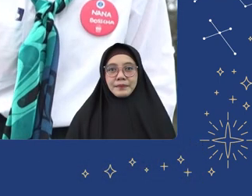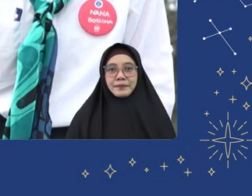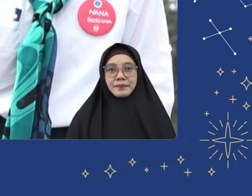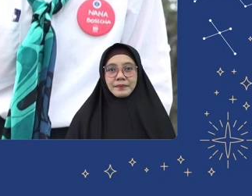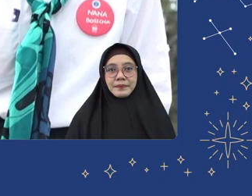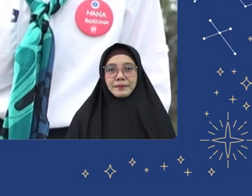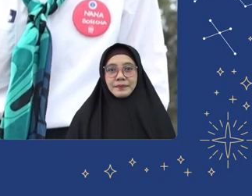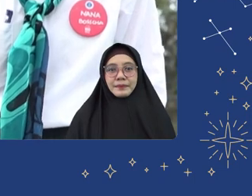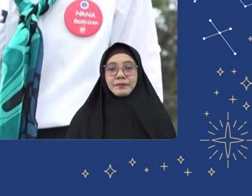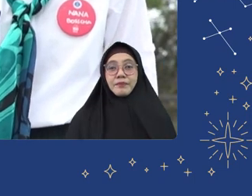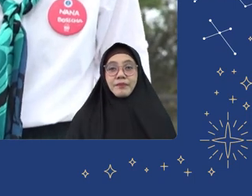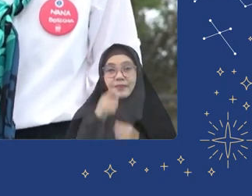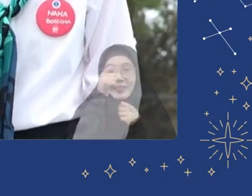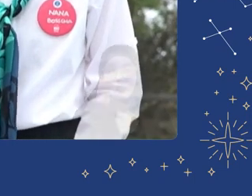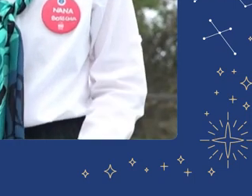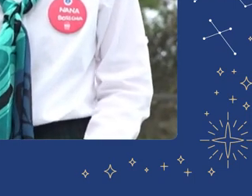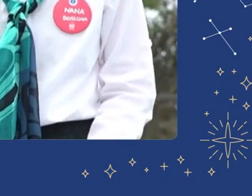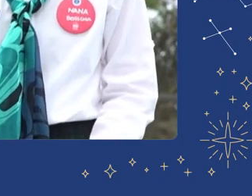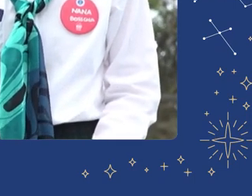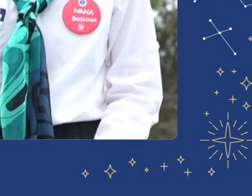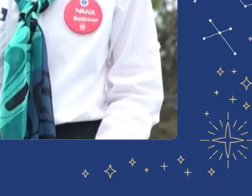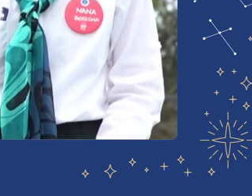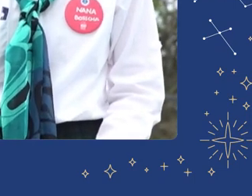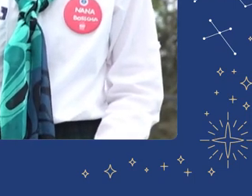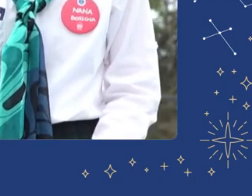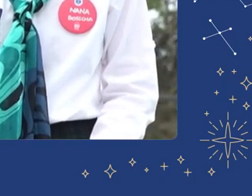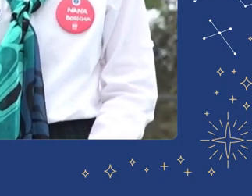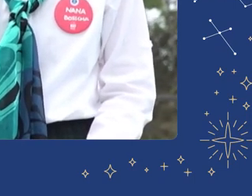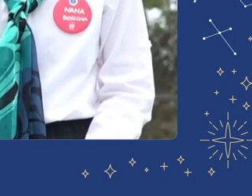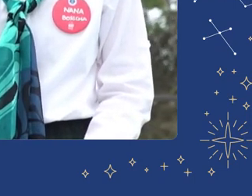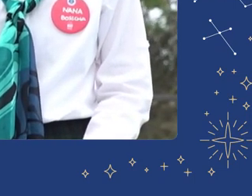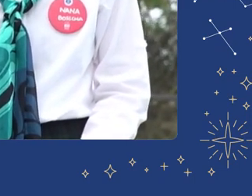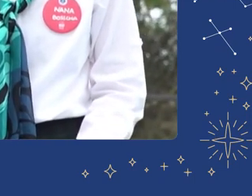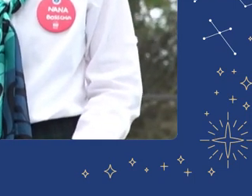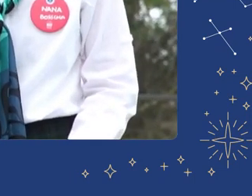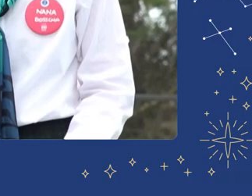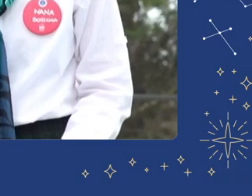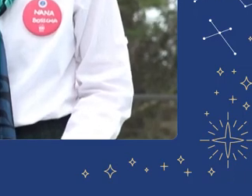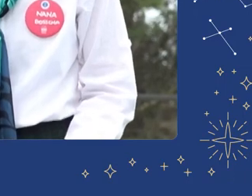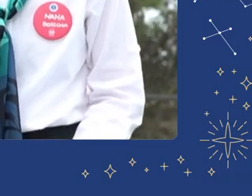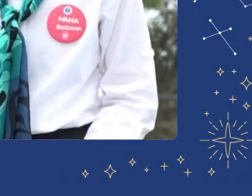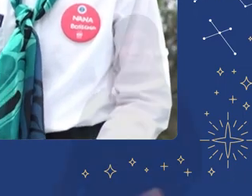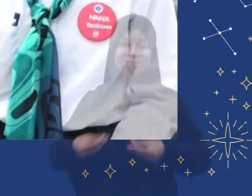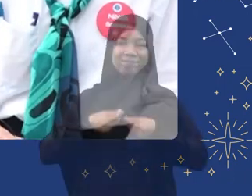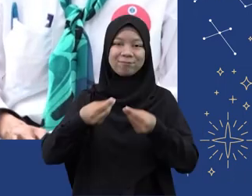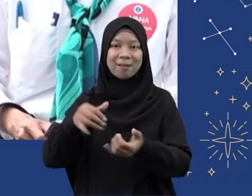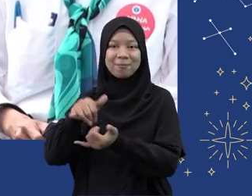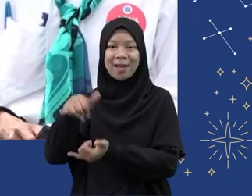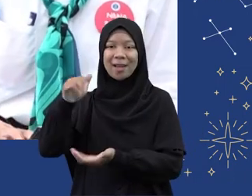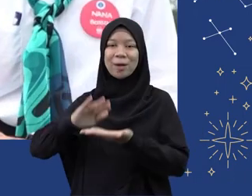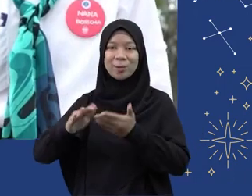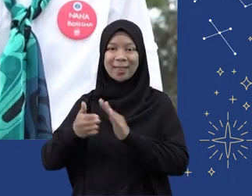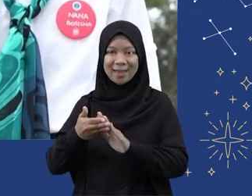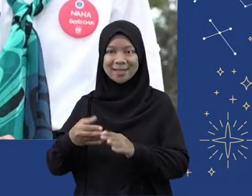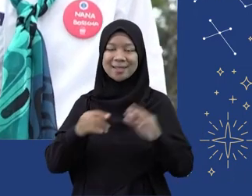hadirin yang kami hormati acara berikutnya adalah pemberian penghargaan komunitas astronomi kepada tokoh